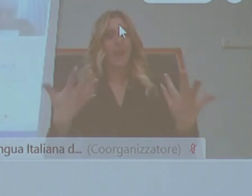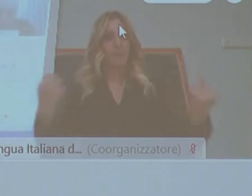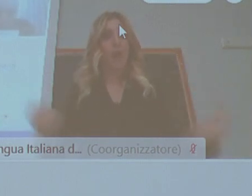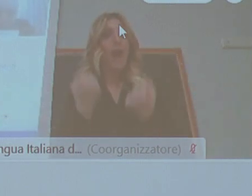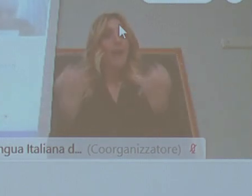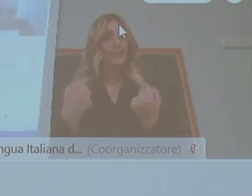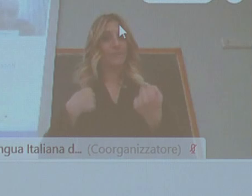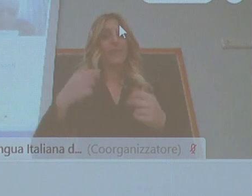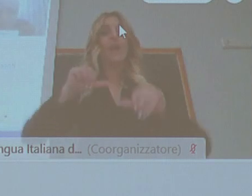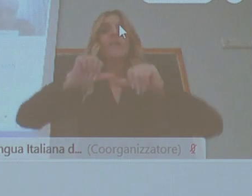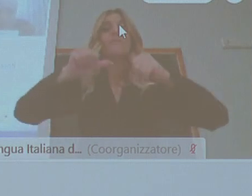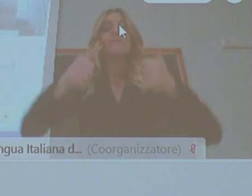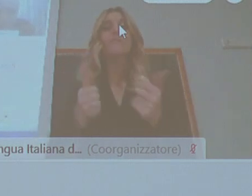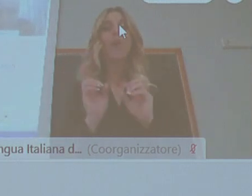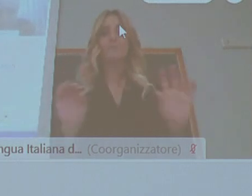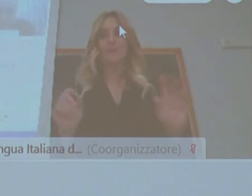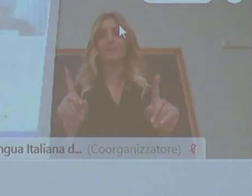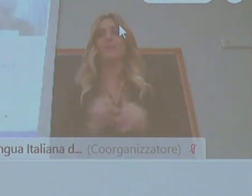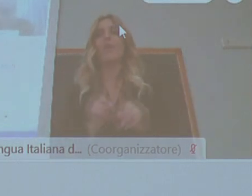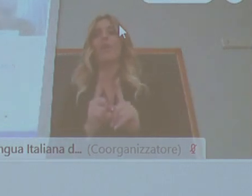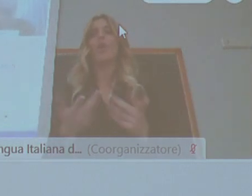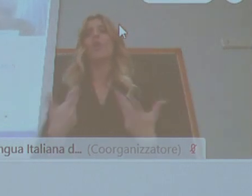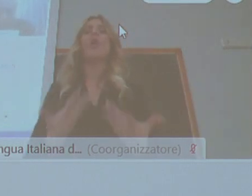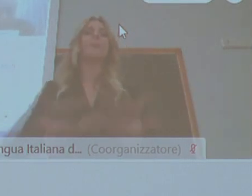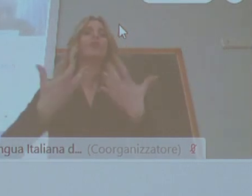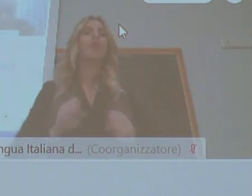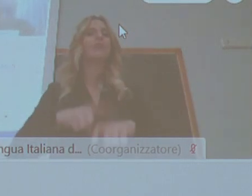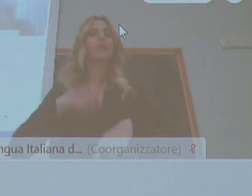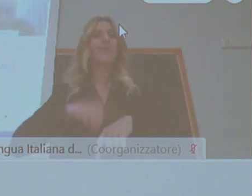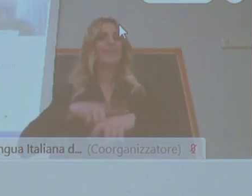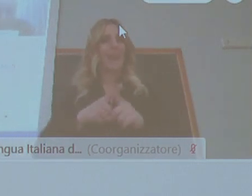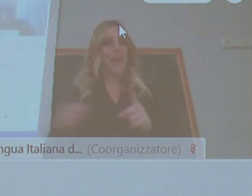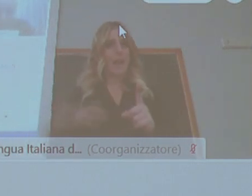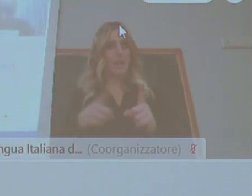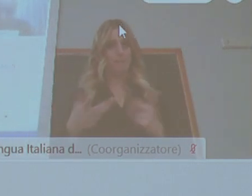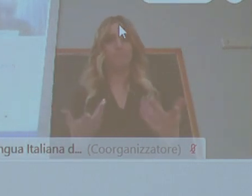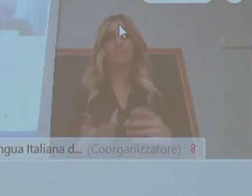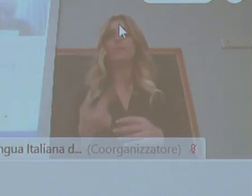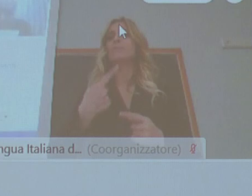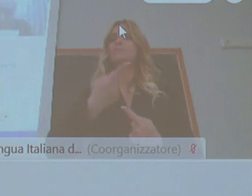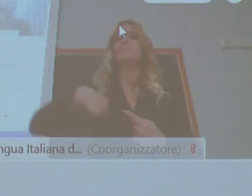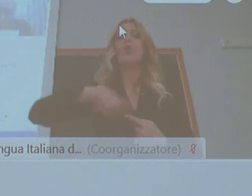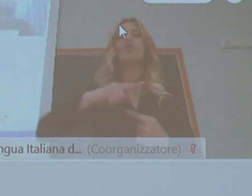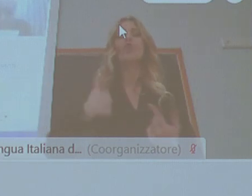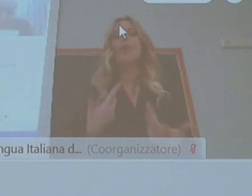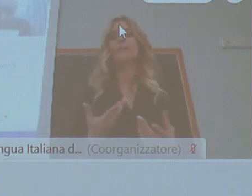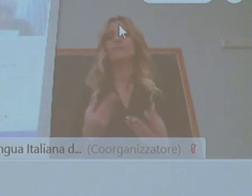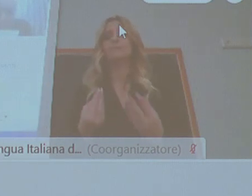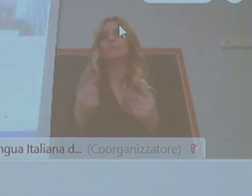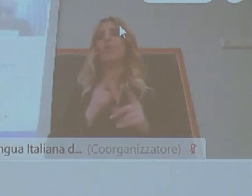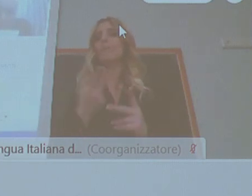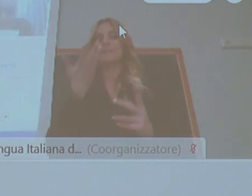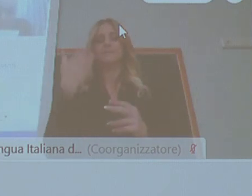formativa una distribuzione inaccettabile della tempistica, e cioè noi riempiamo come delle